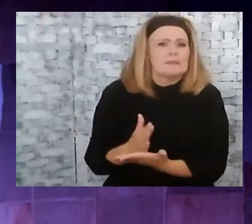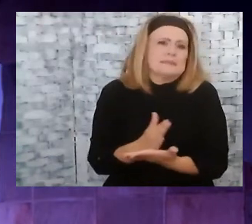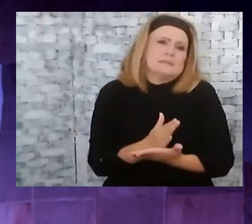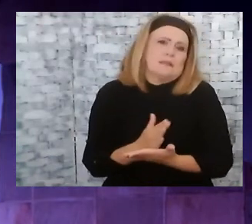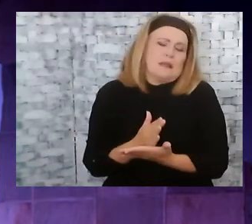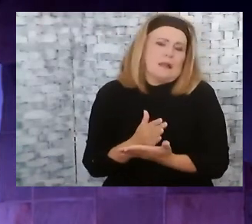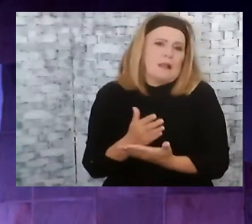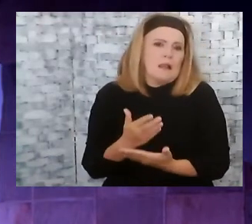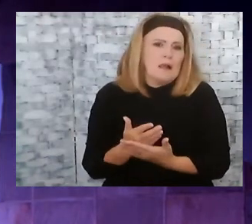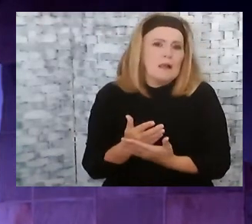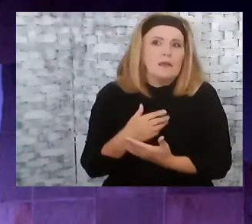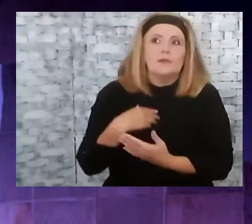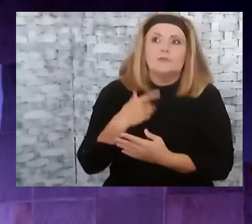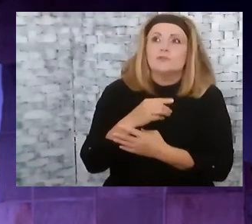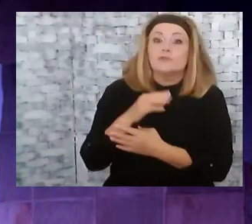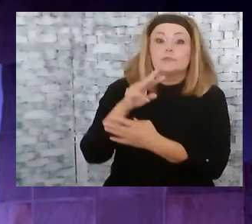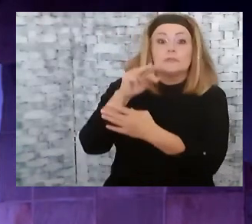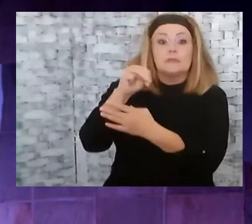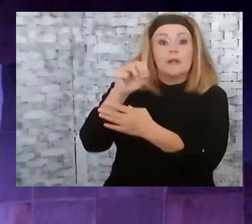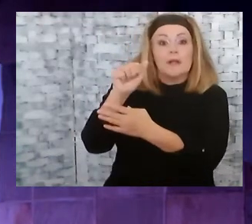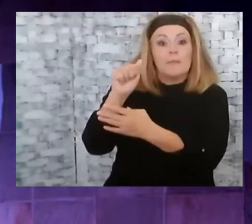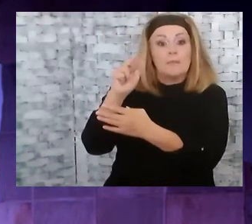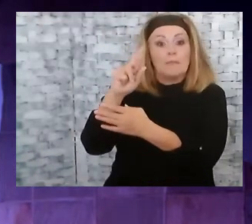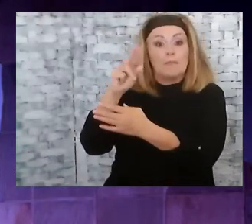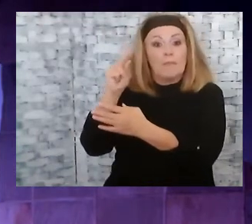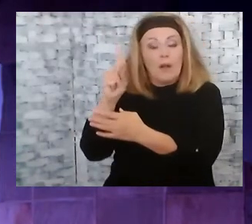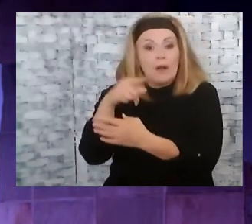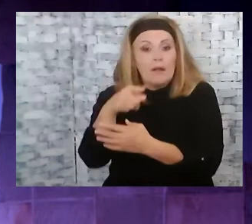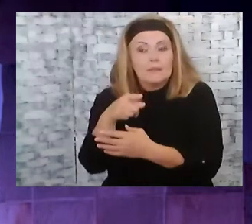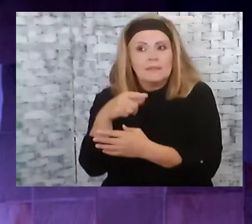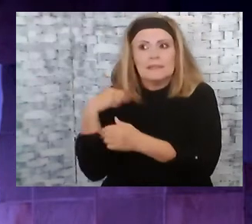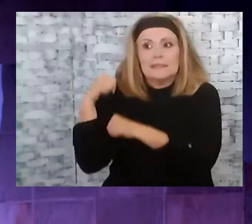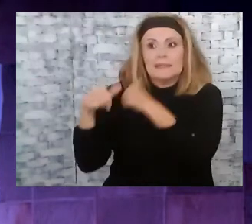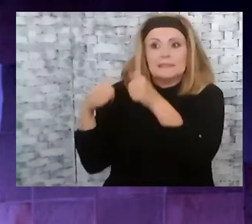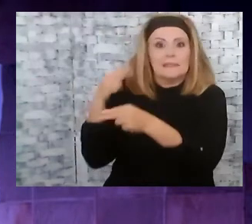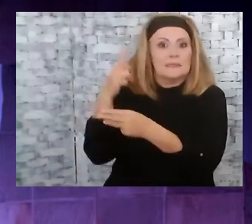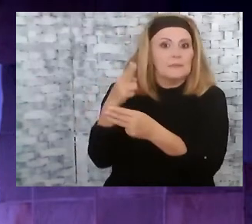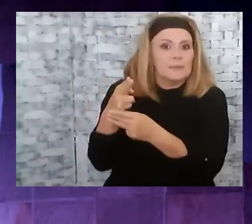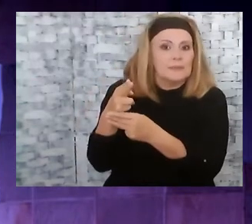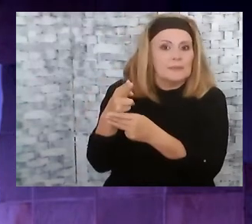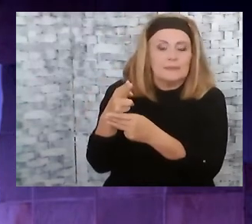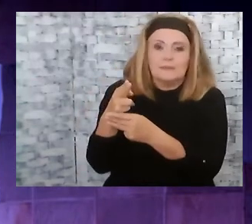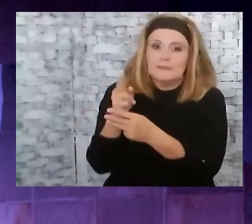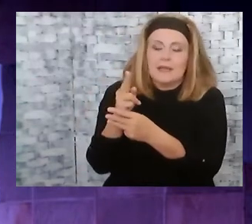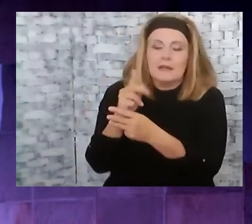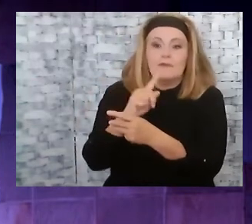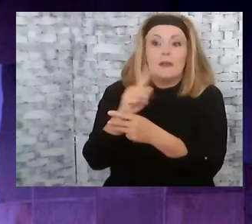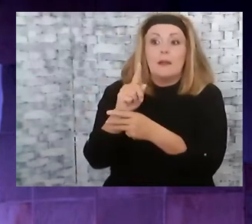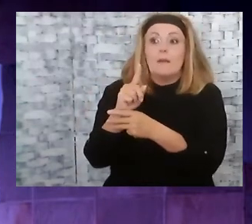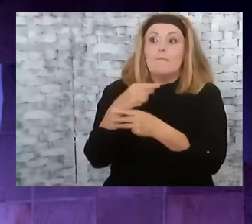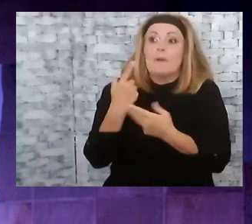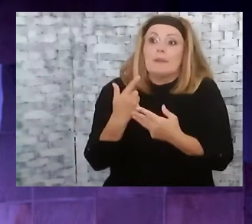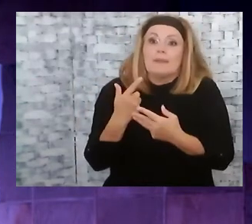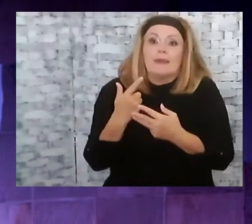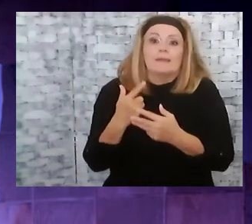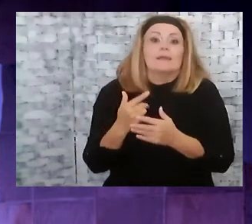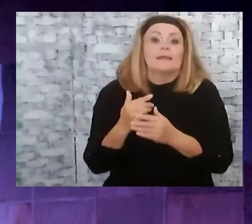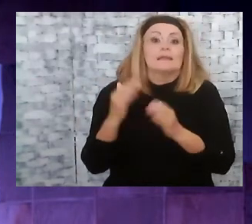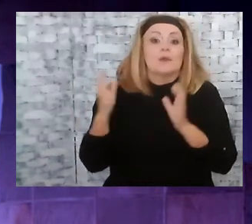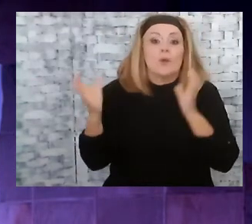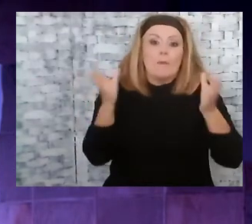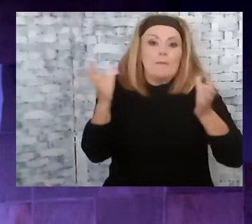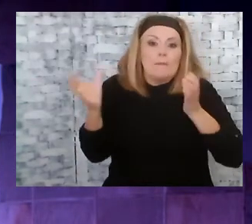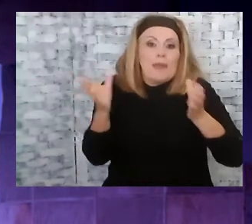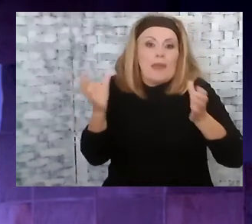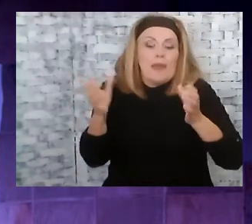soos Mark Twain sê, history never repeats itself, but sometimes it rhymes. Dit voel vir my, ons is in sulke tye. Toets.